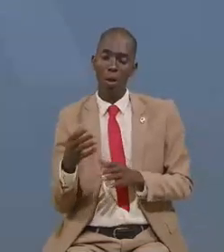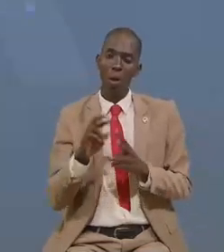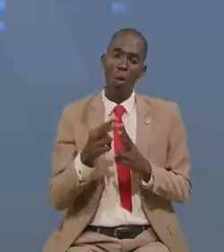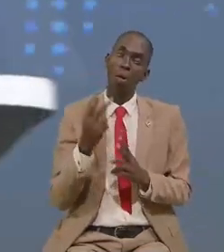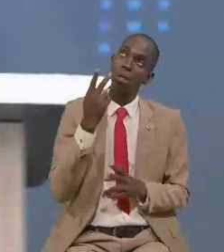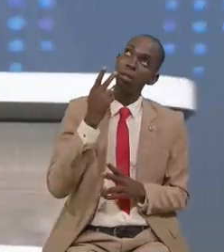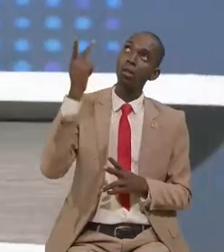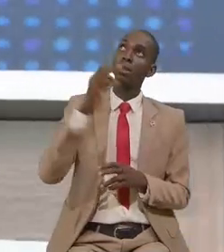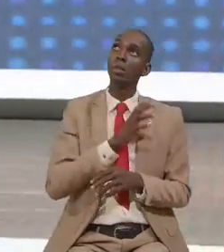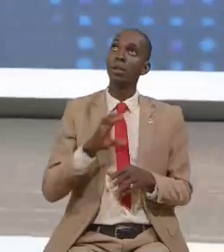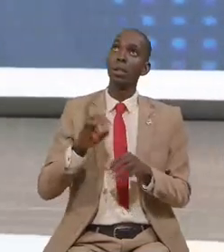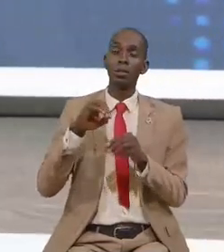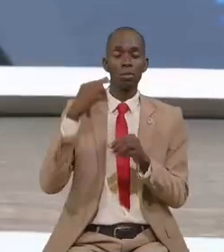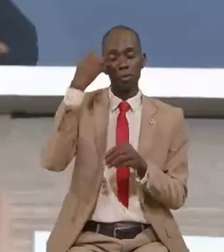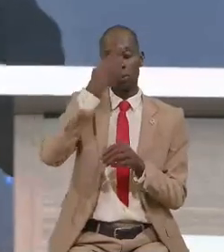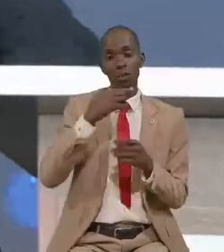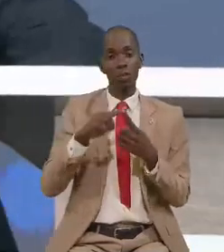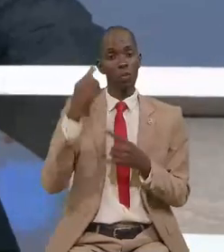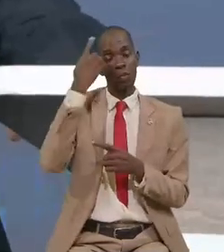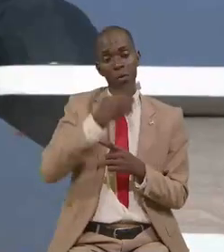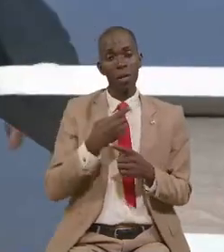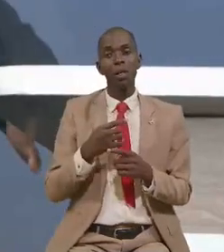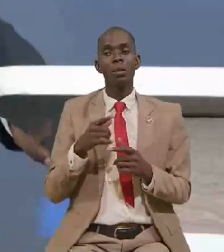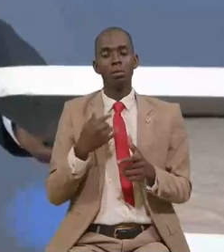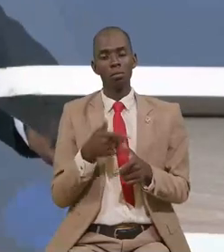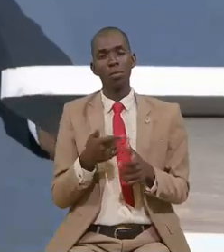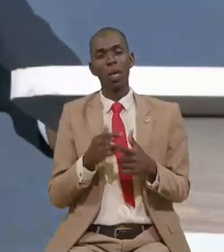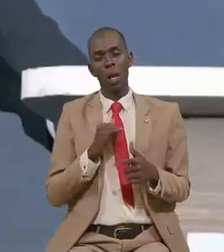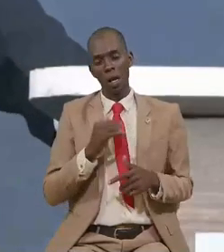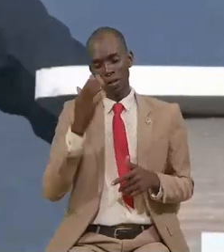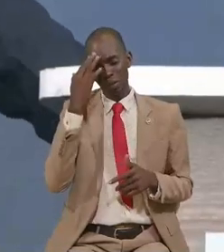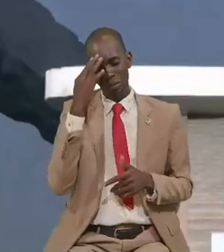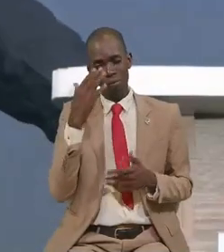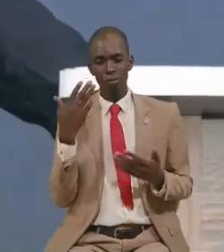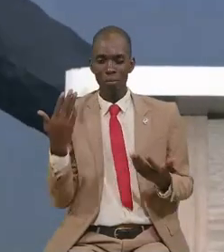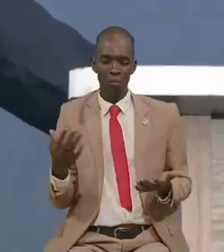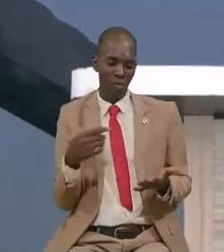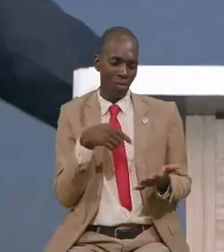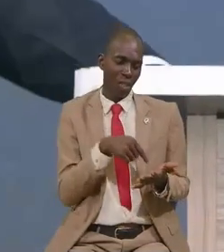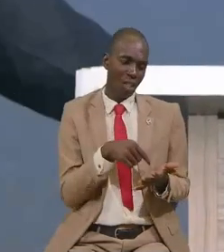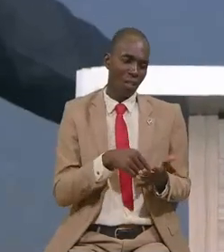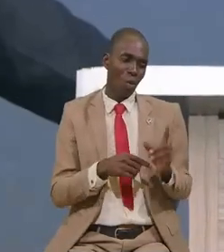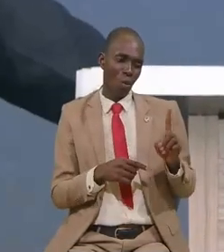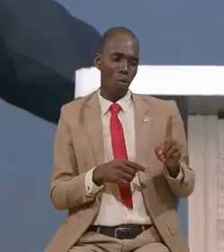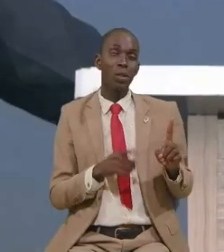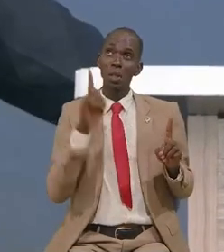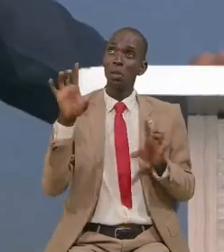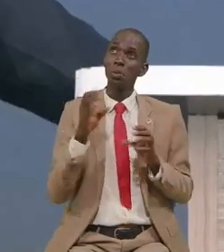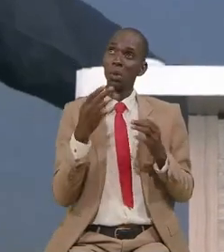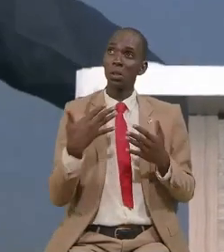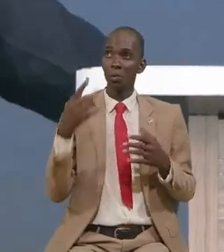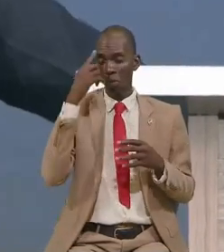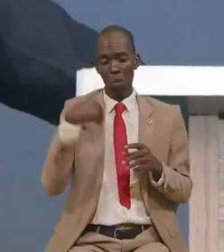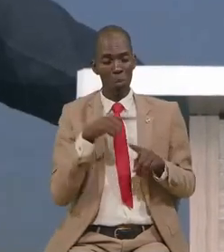que tu vas dire, ah, je comprends. Il a beaucoup fait pour moi. Oh, ceci là, il ne peut pas faire ceci. Il le